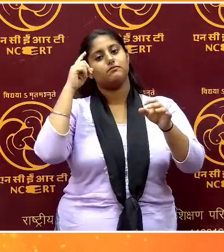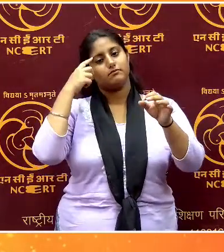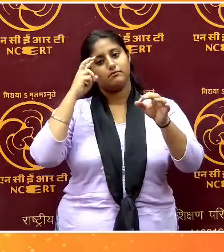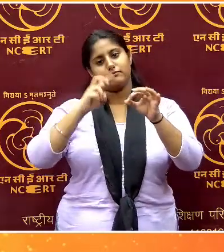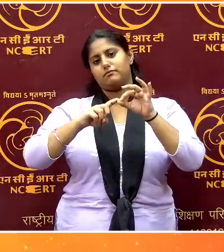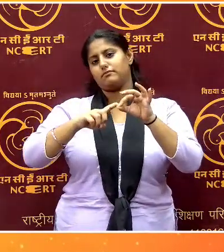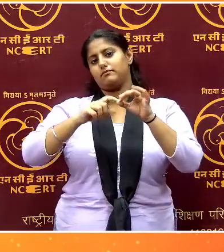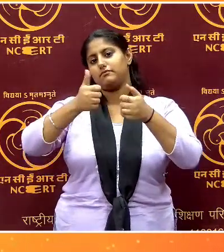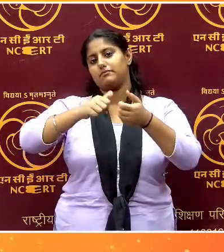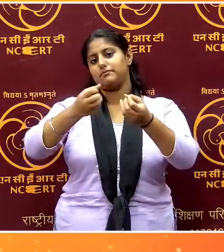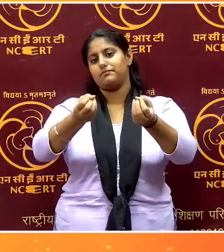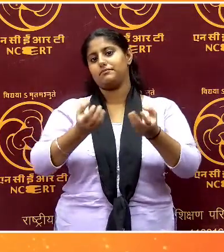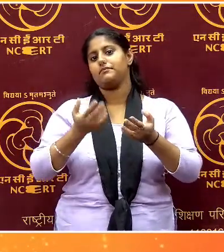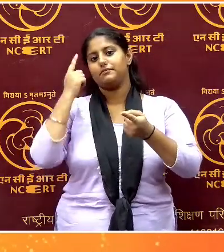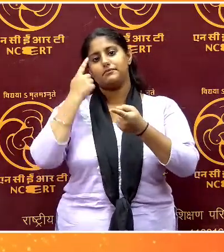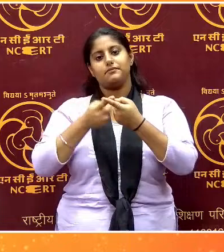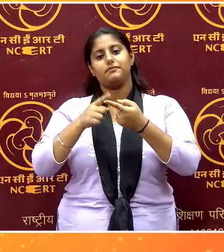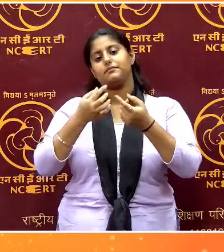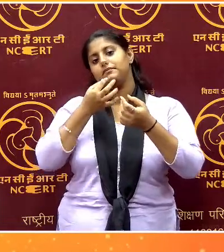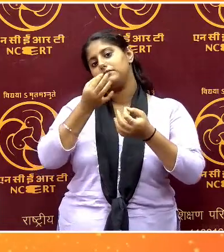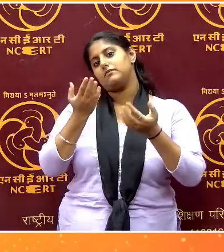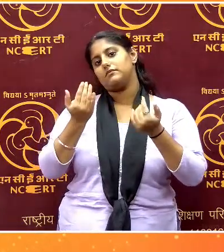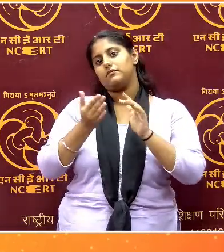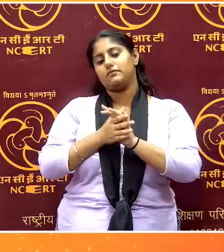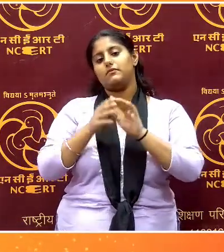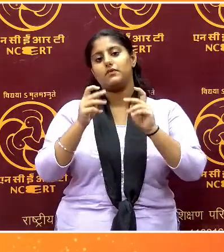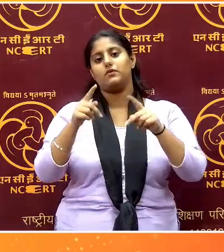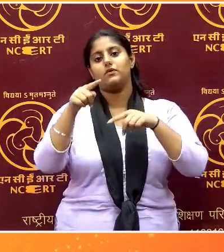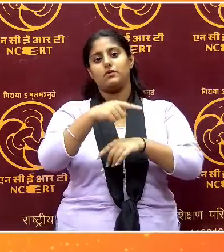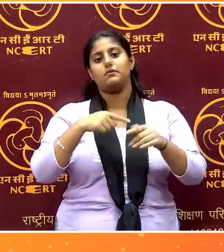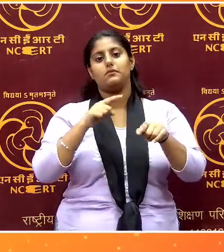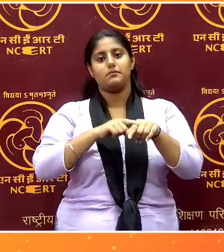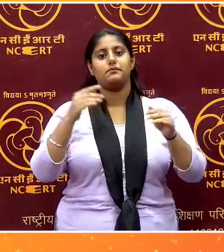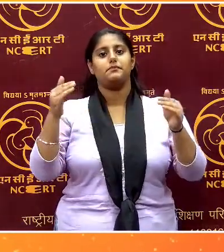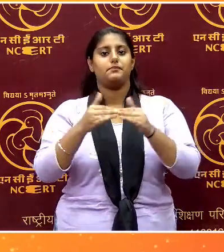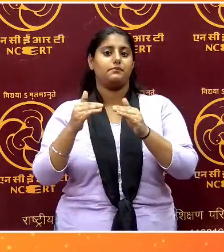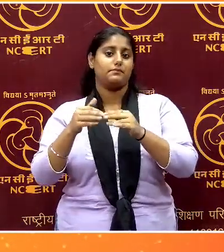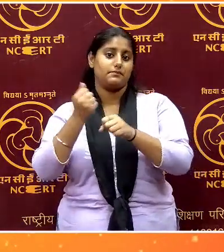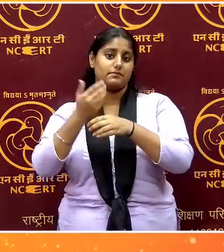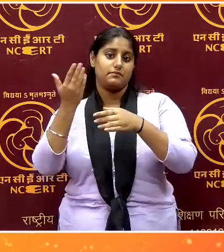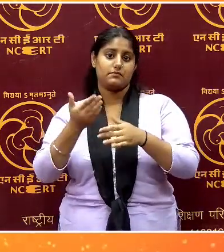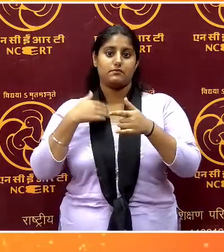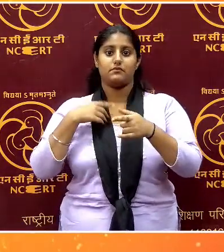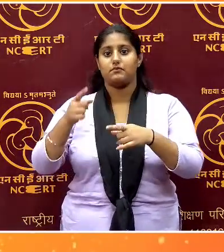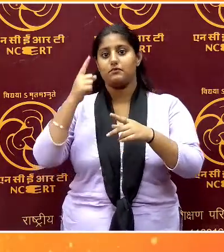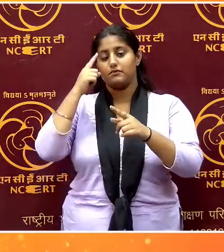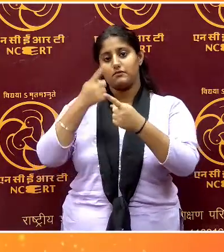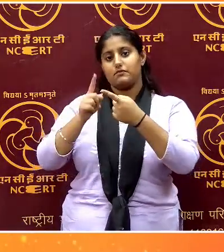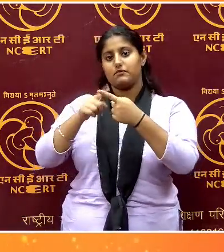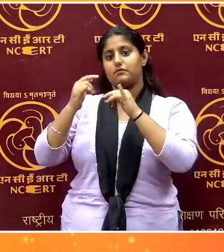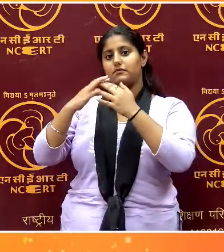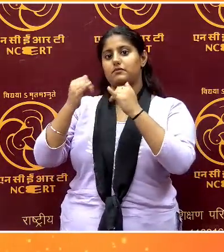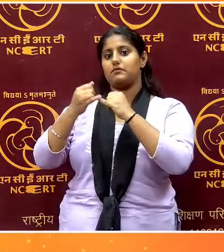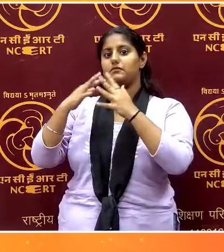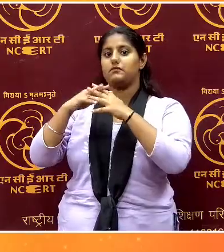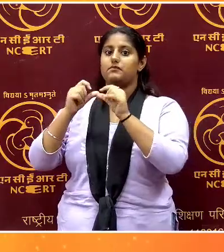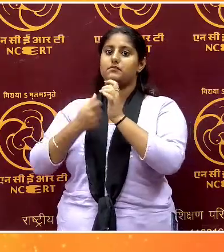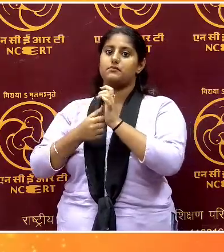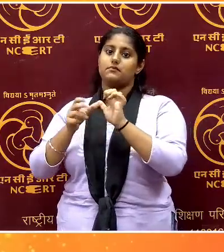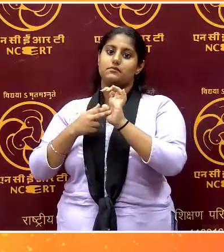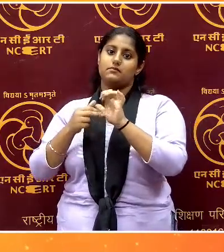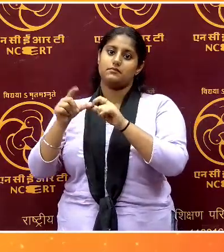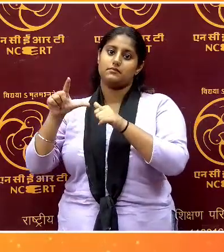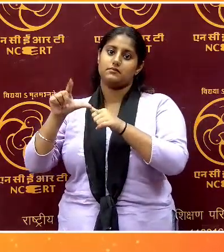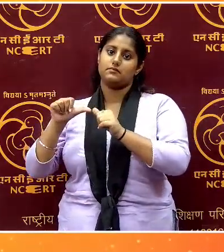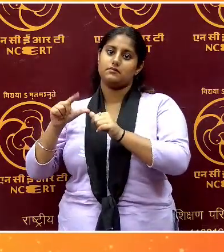हमारे एक्सपर्ट से जान सकते हैं. So time to meet our today's guest. We are joined by Ma'am Swarn Lata Sharma. Ma'am, नमस्कार,